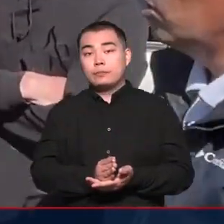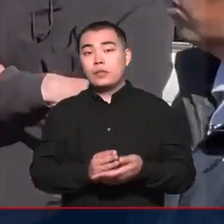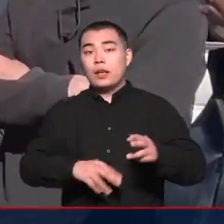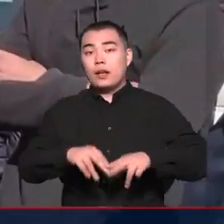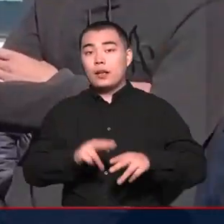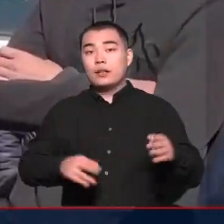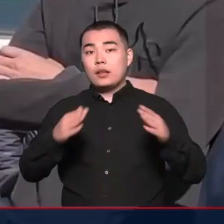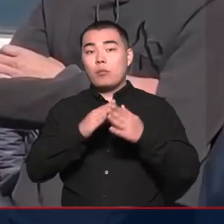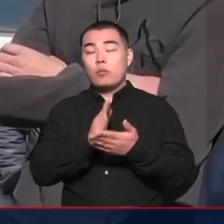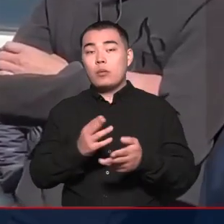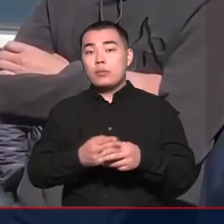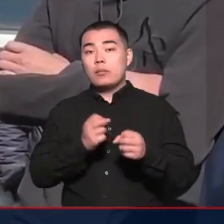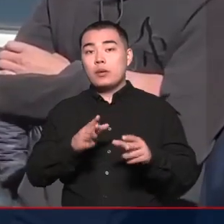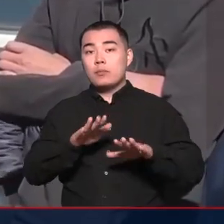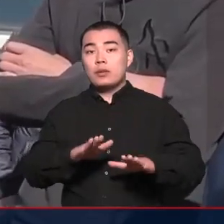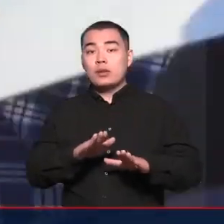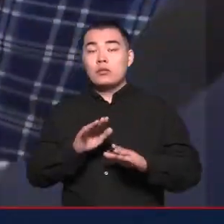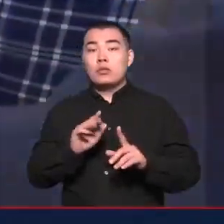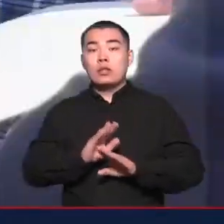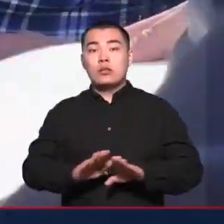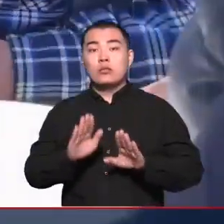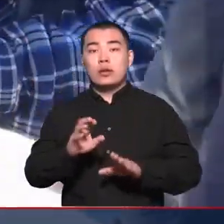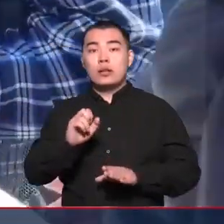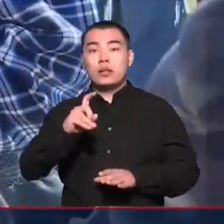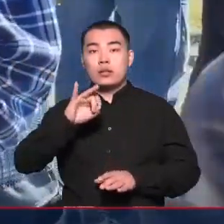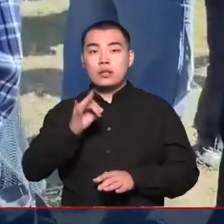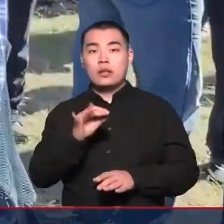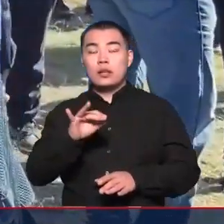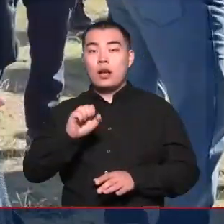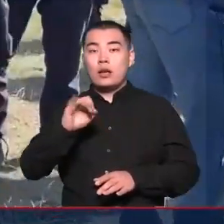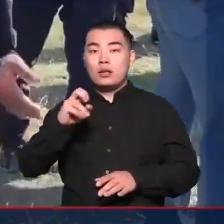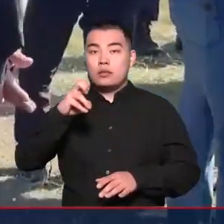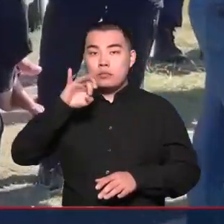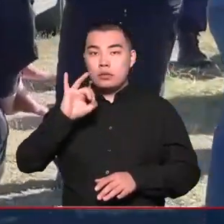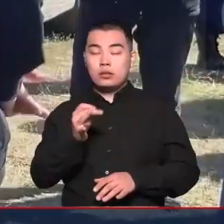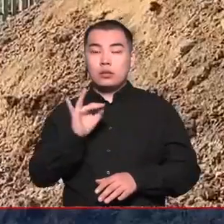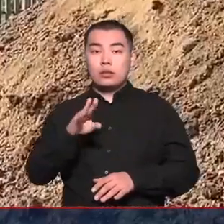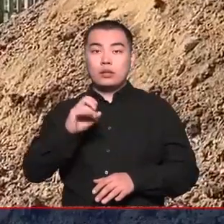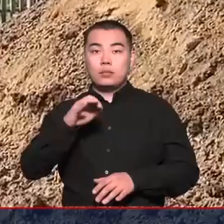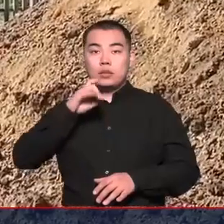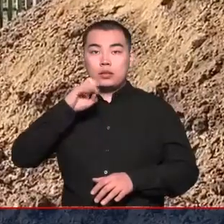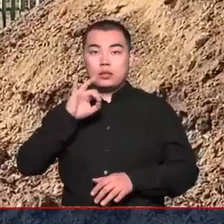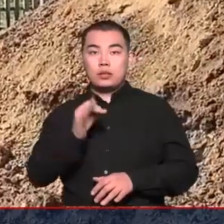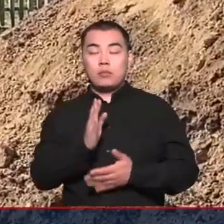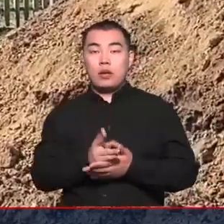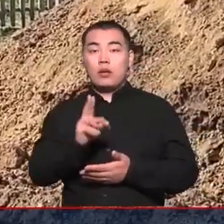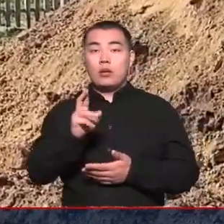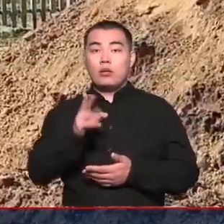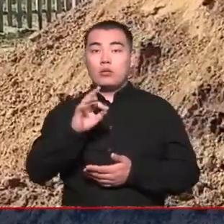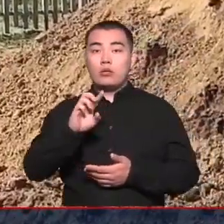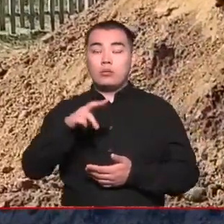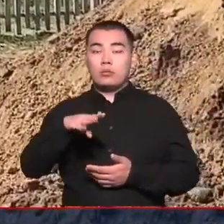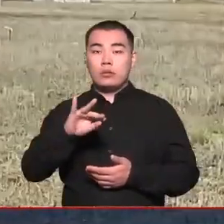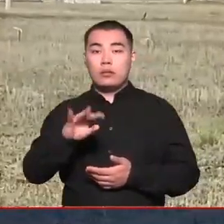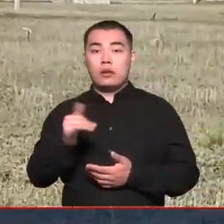Строить дома будут в безопасном месте не только в Ыргызском районе, но и в Айтекибисском, Угалжарском, Тимирском. А вот в Хобде и Уиле